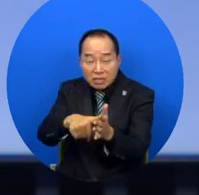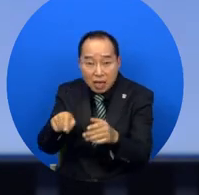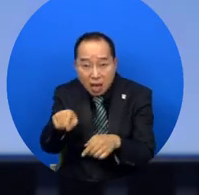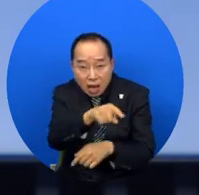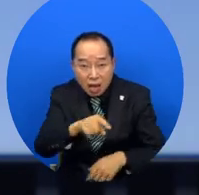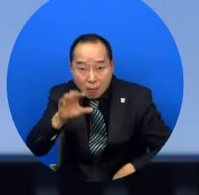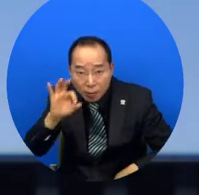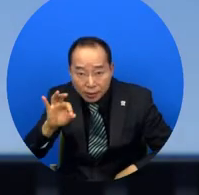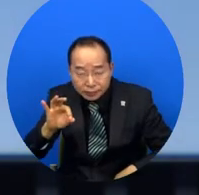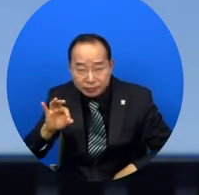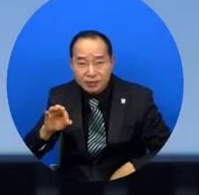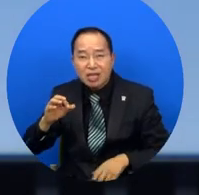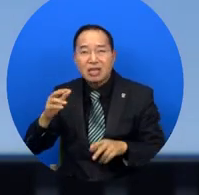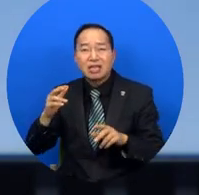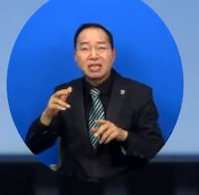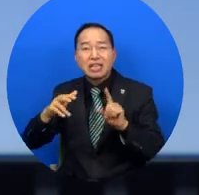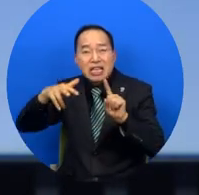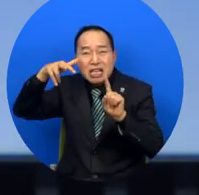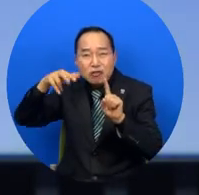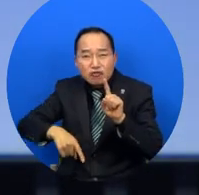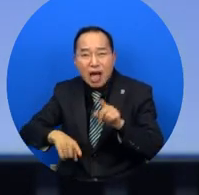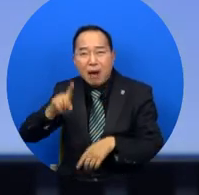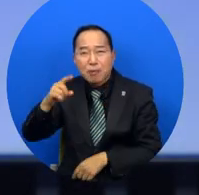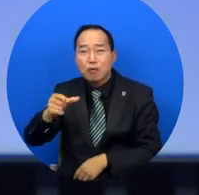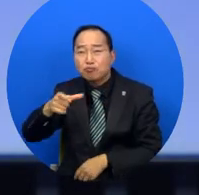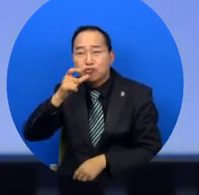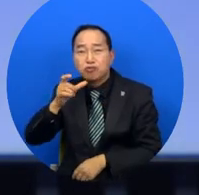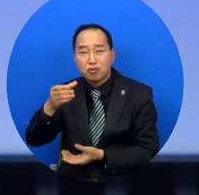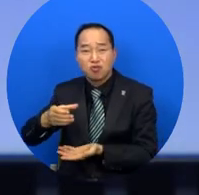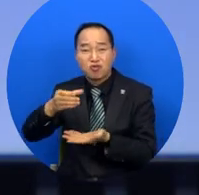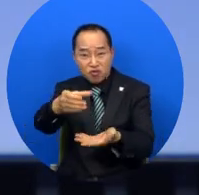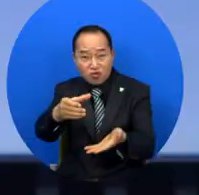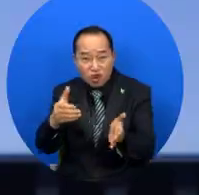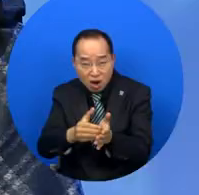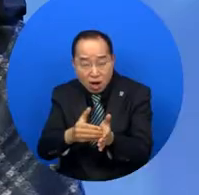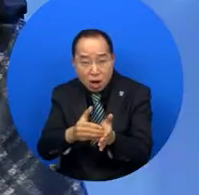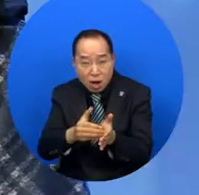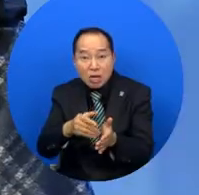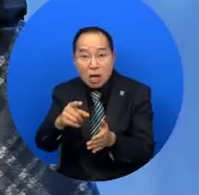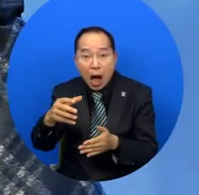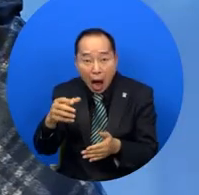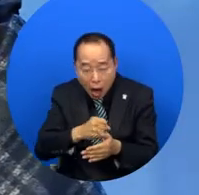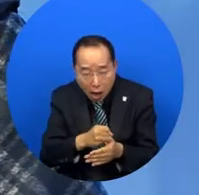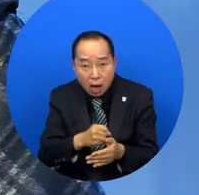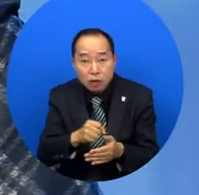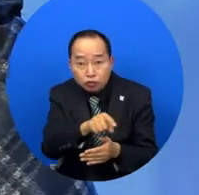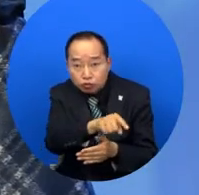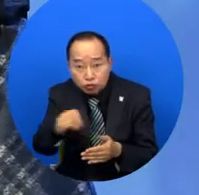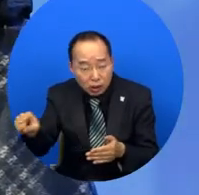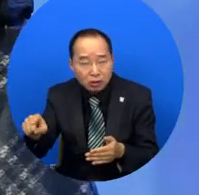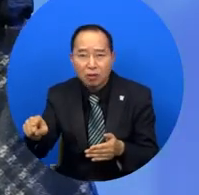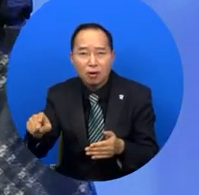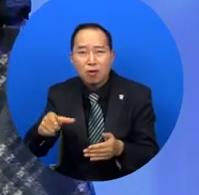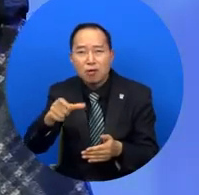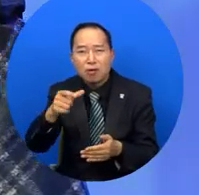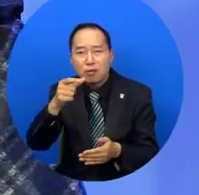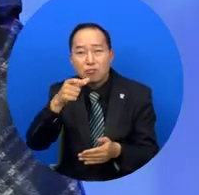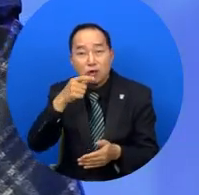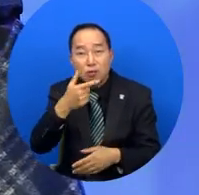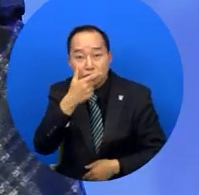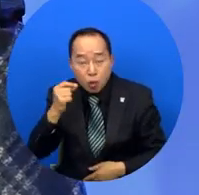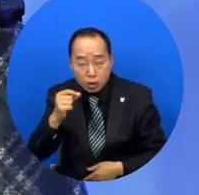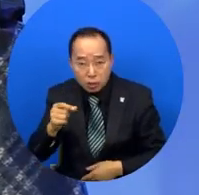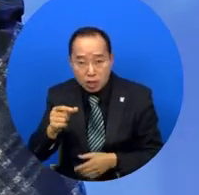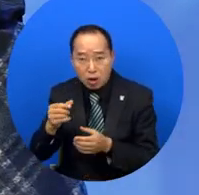그 생수의 반을 남겨서 얼굴을 닦던 사람들이 있었다고 합니다. 놀랍게도 그랬던 사람들의